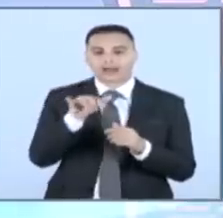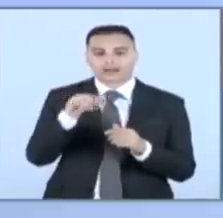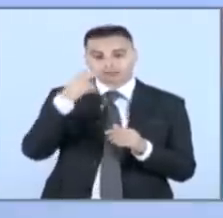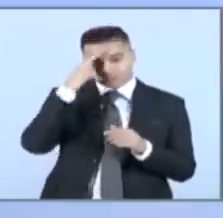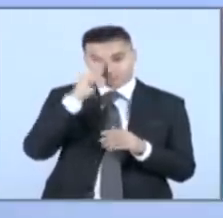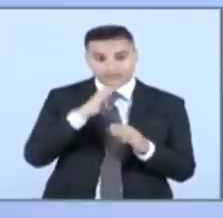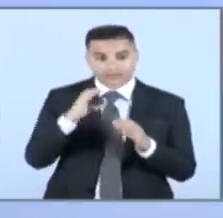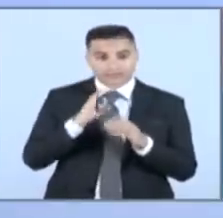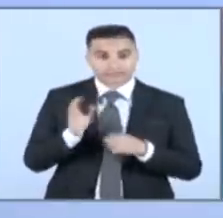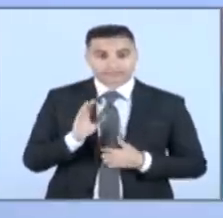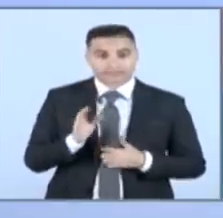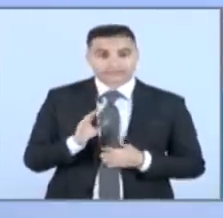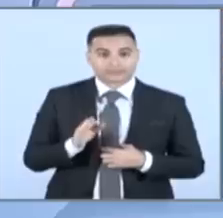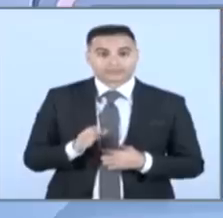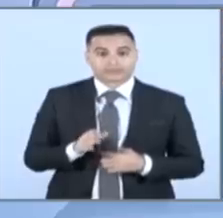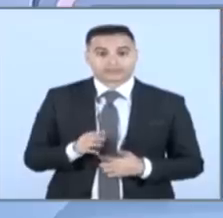مفيش إجابة؟